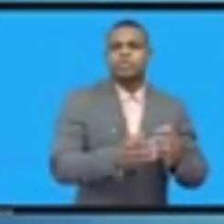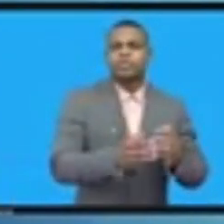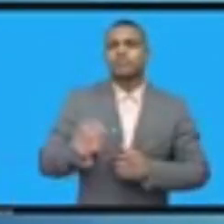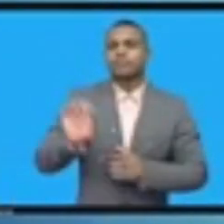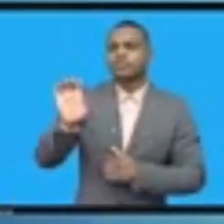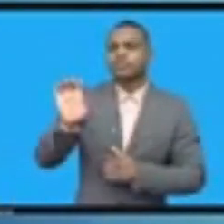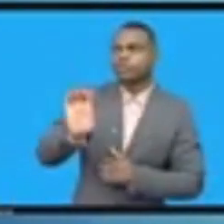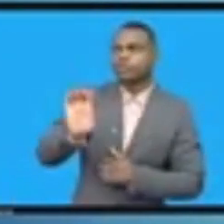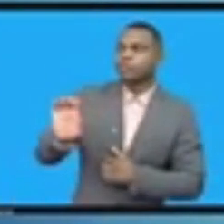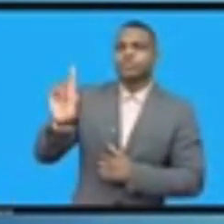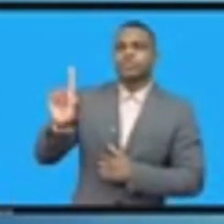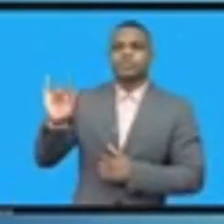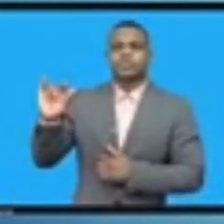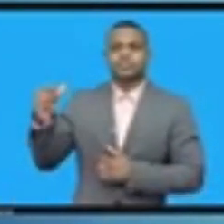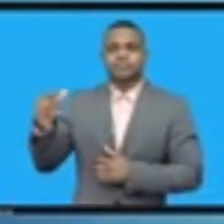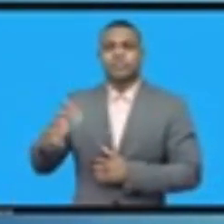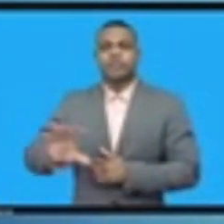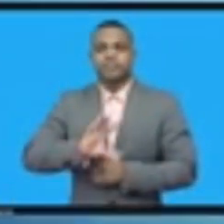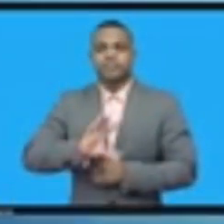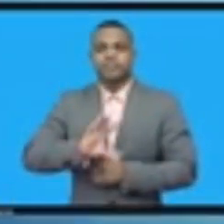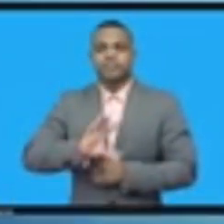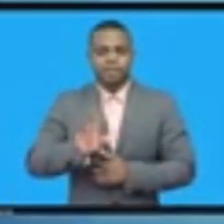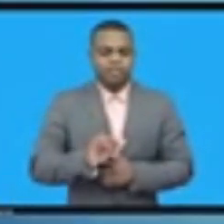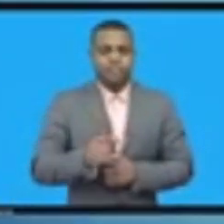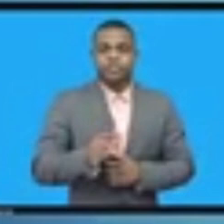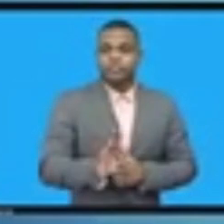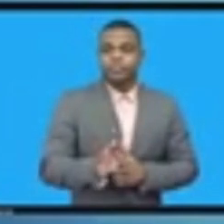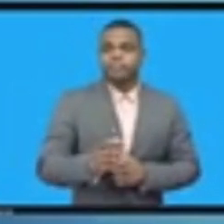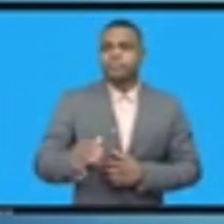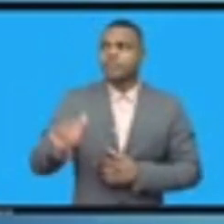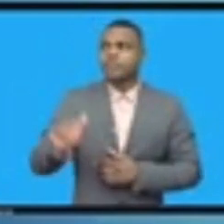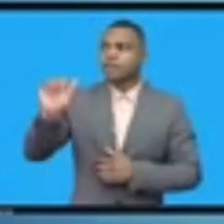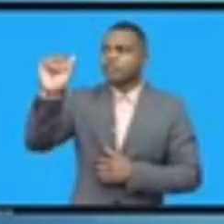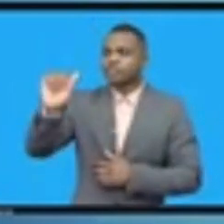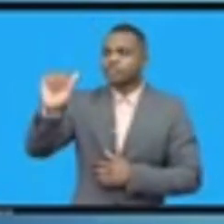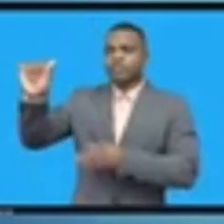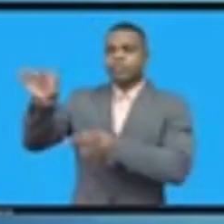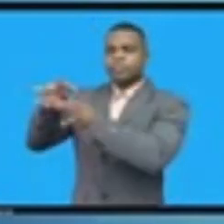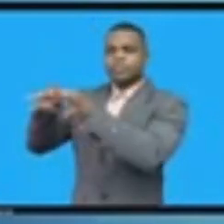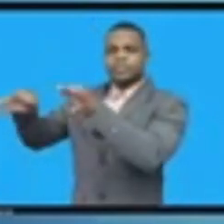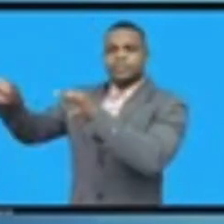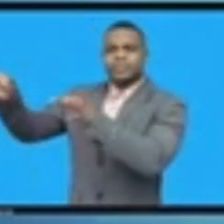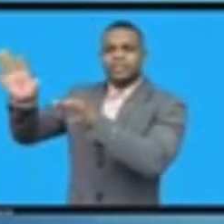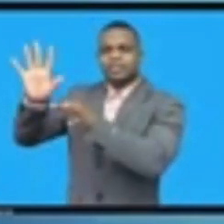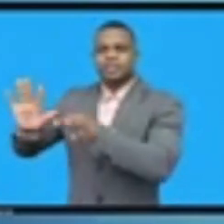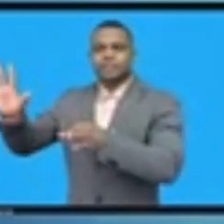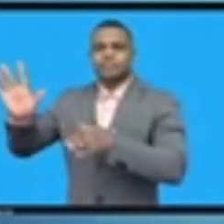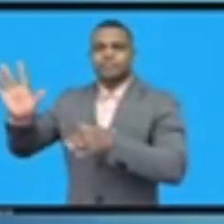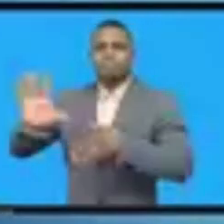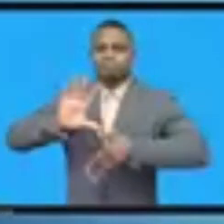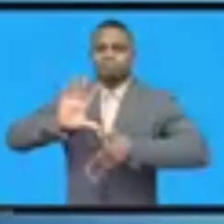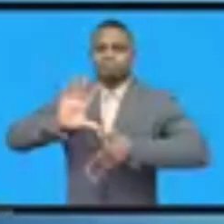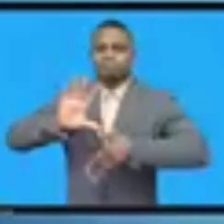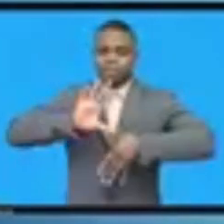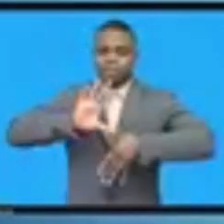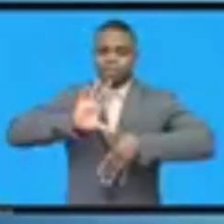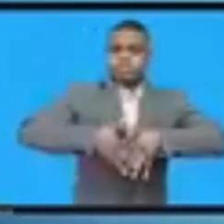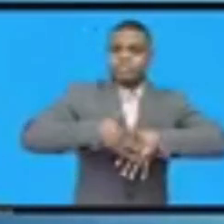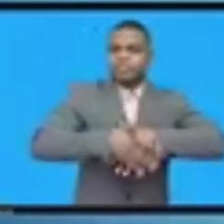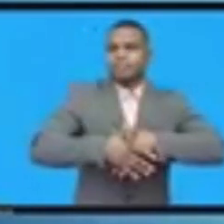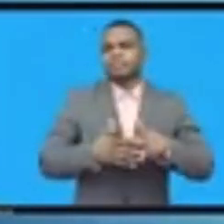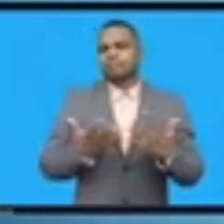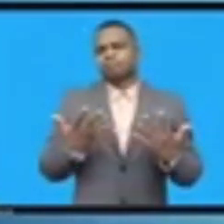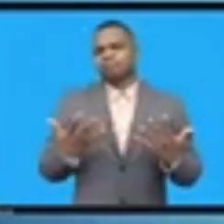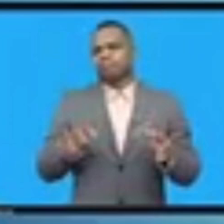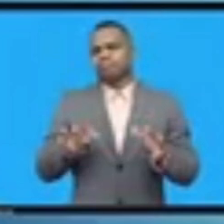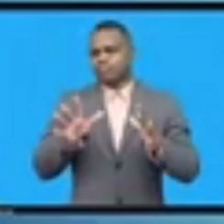兼容的一个活动，而且有许多人代表着我们，我们非常荣幸和高兴自豪，我们能够实